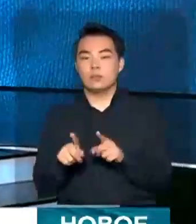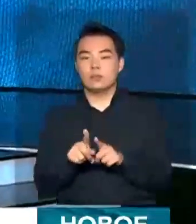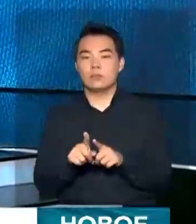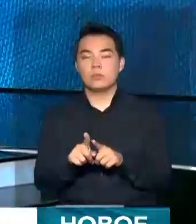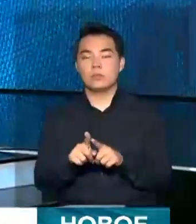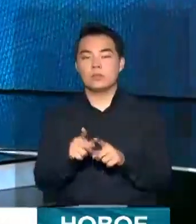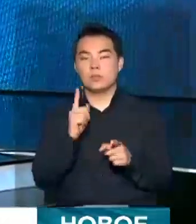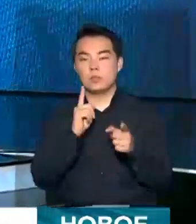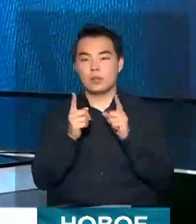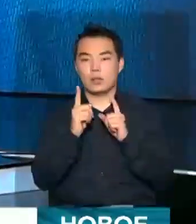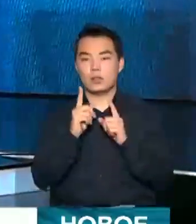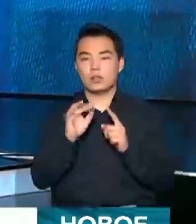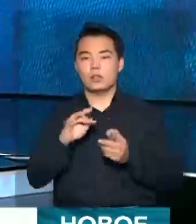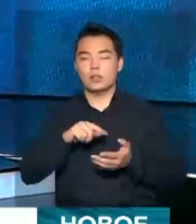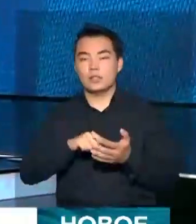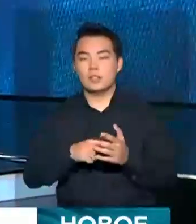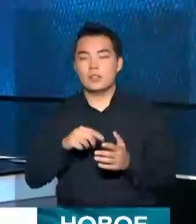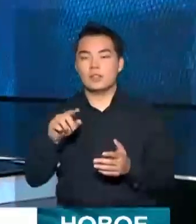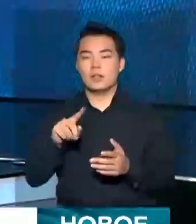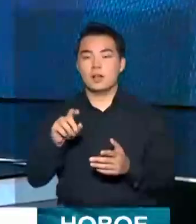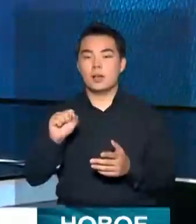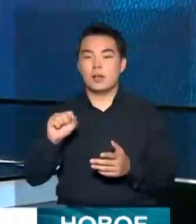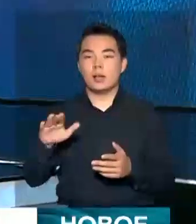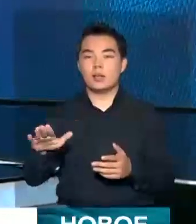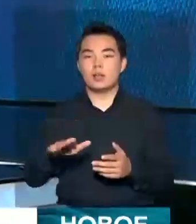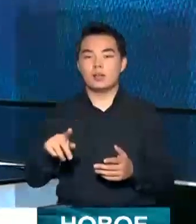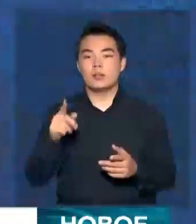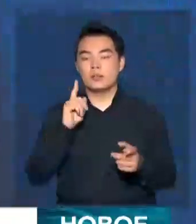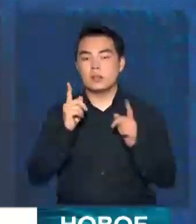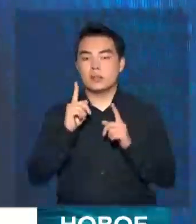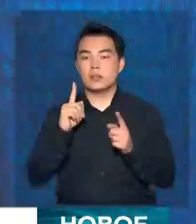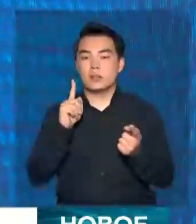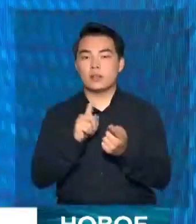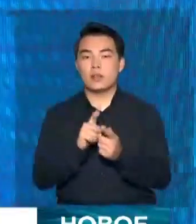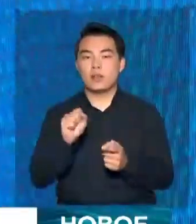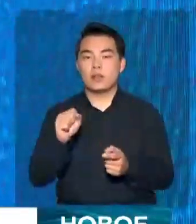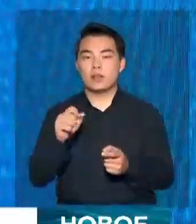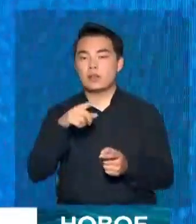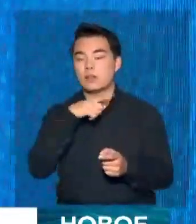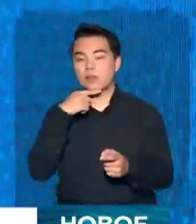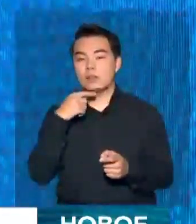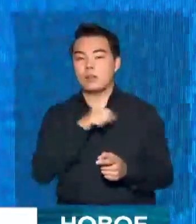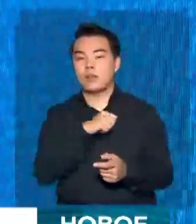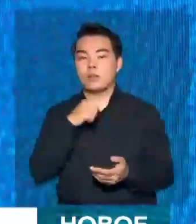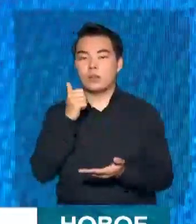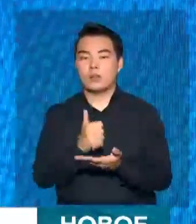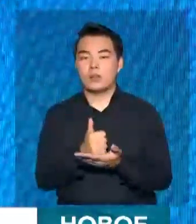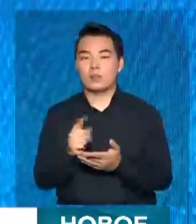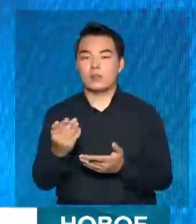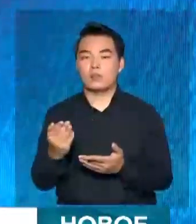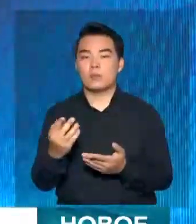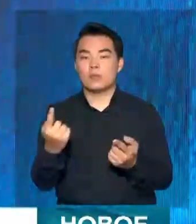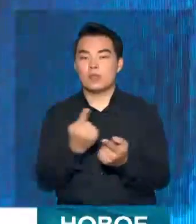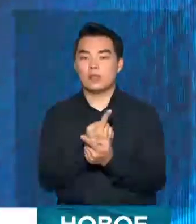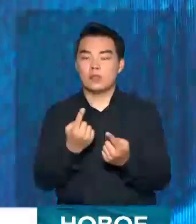рамках Центральной Азии, либо встреча с Россией, всегда сейчас транскаспийский маршрут для нас номер один приоритет. И здесь,